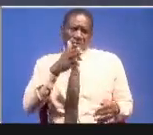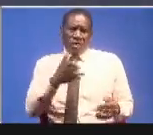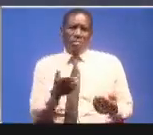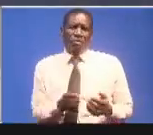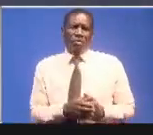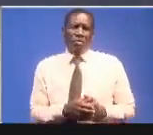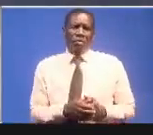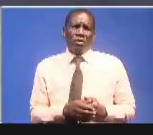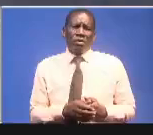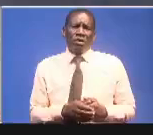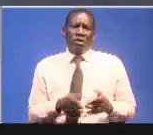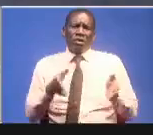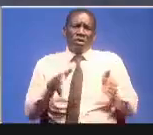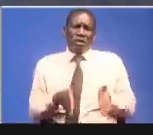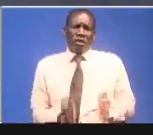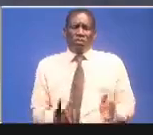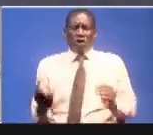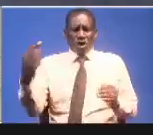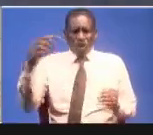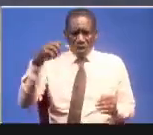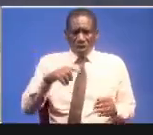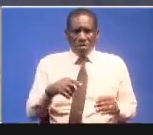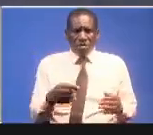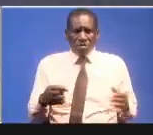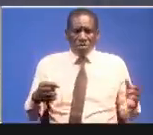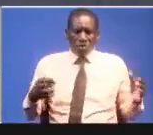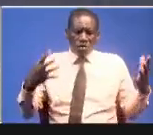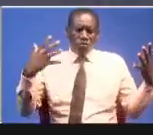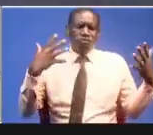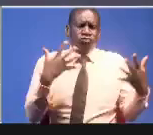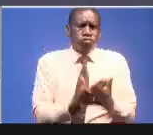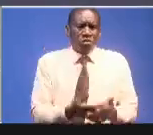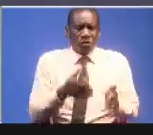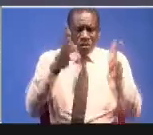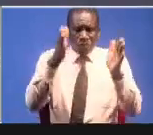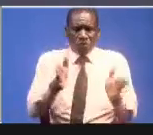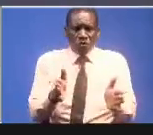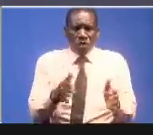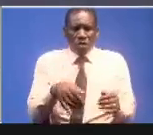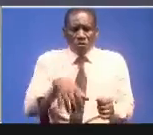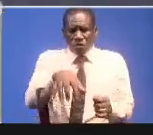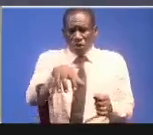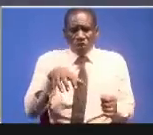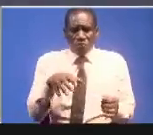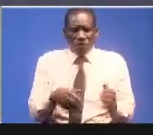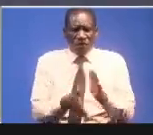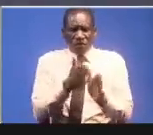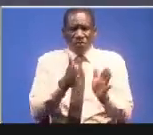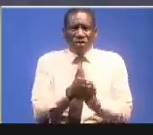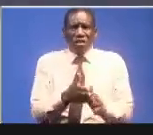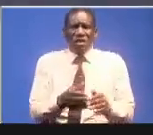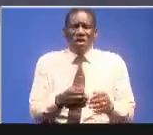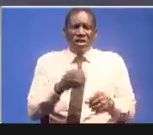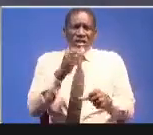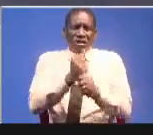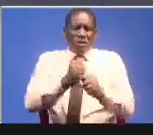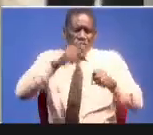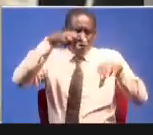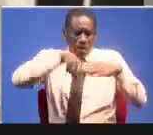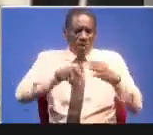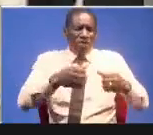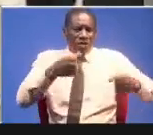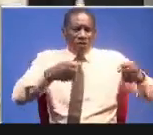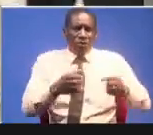west. Sasa vile walikuja hivi walimchukua ule jamaa nilikuwa nimebeba, haraka haraka wakamuingiza kwa ile Prado